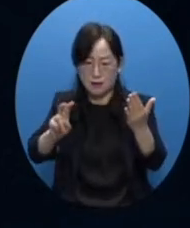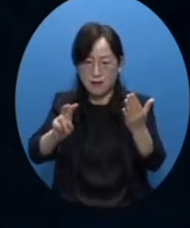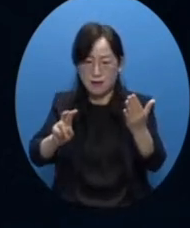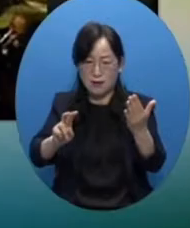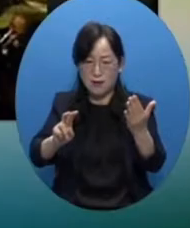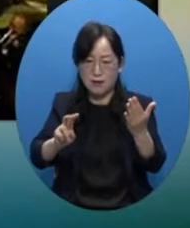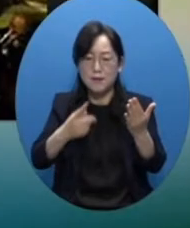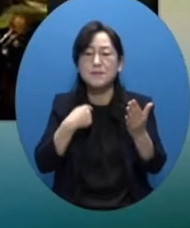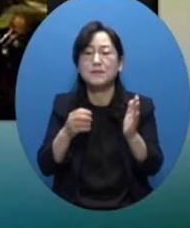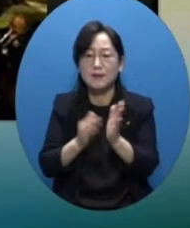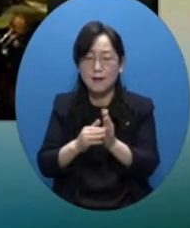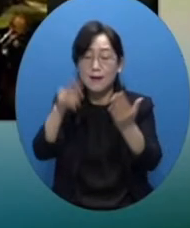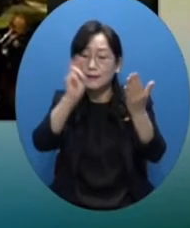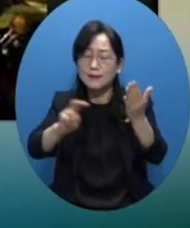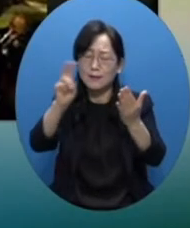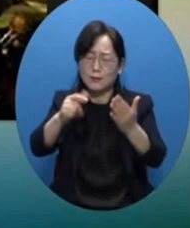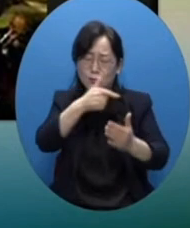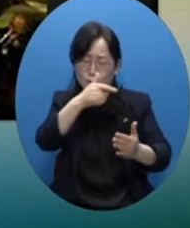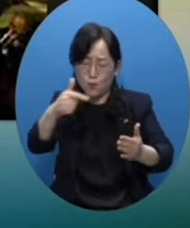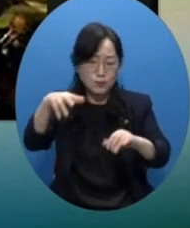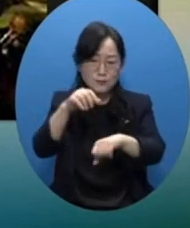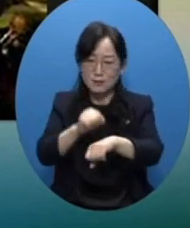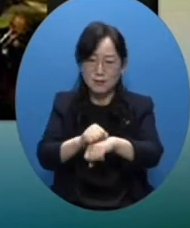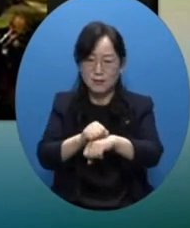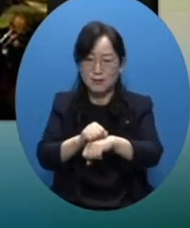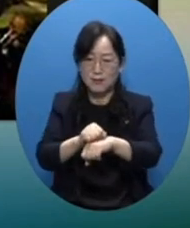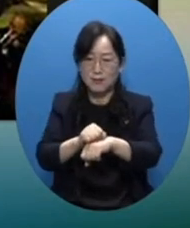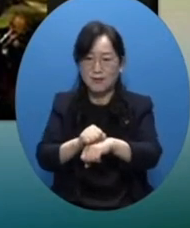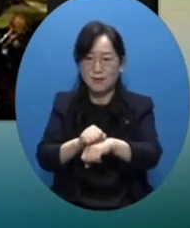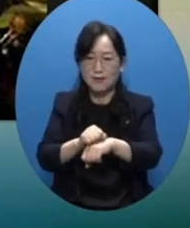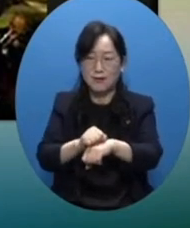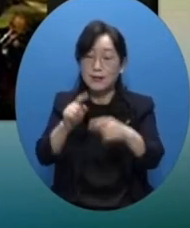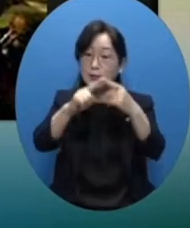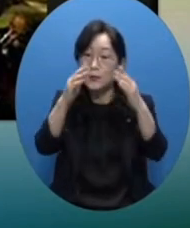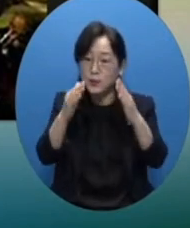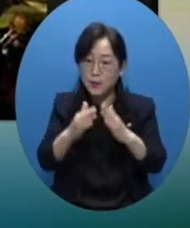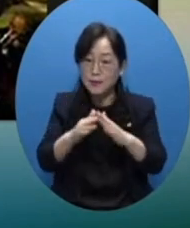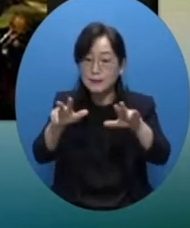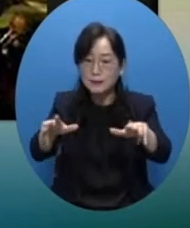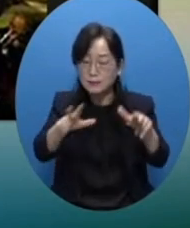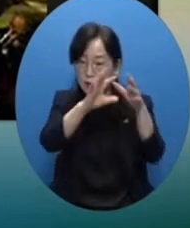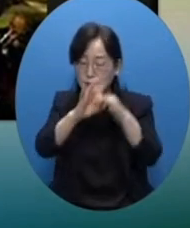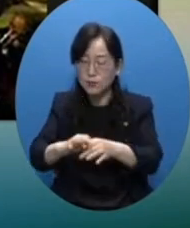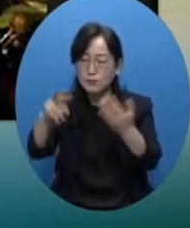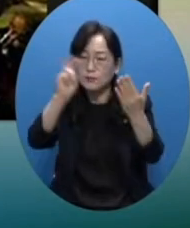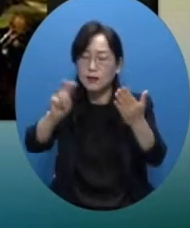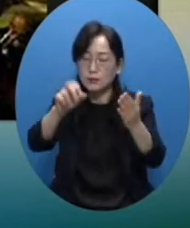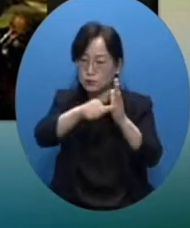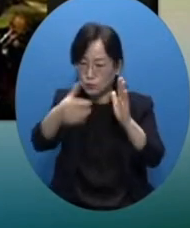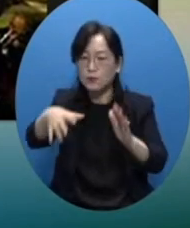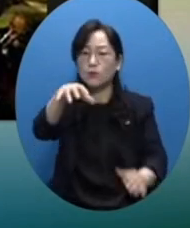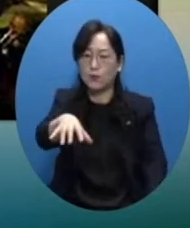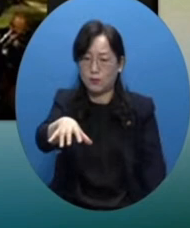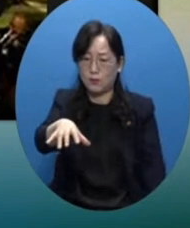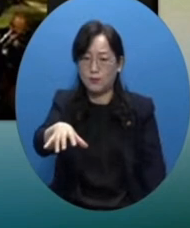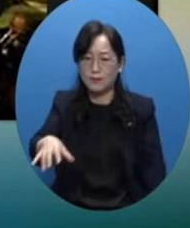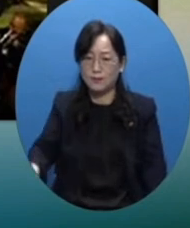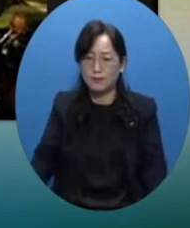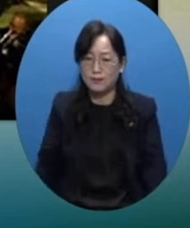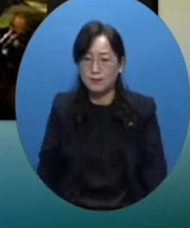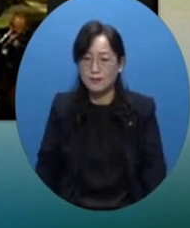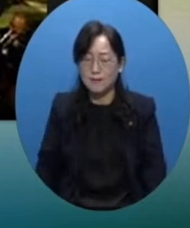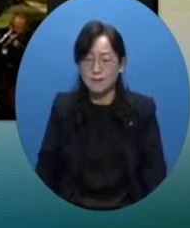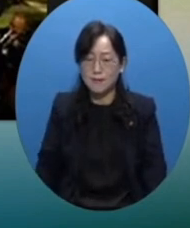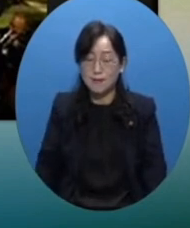찬양대 어린데 차량을 잘 부르고 여기 이 눈이 교회가 침도 찬양 사회로 유명한데 그래서